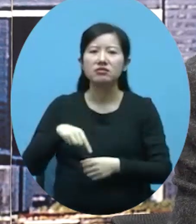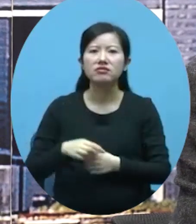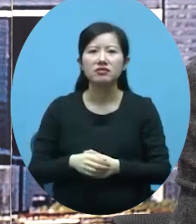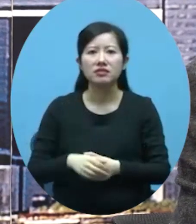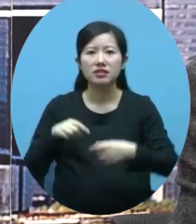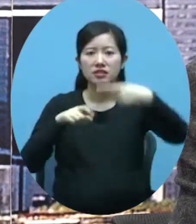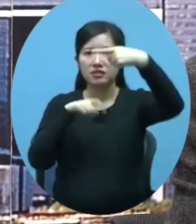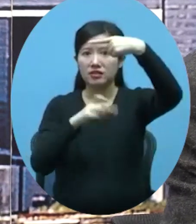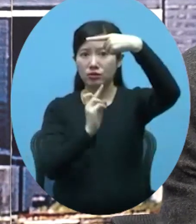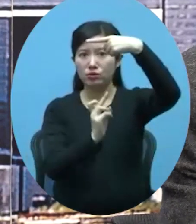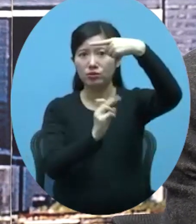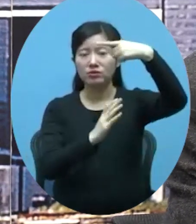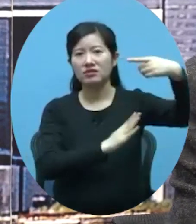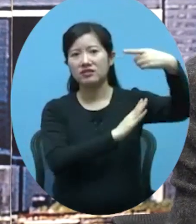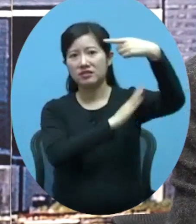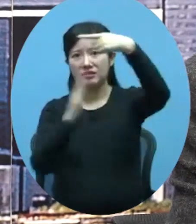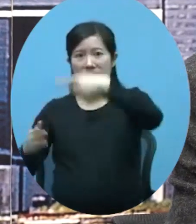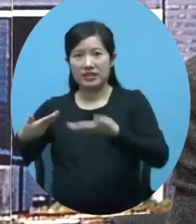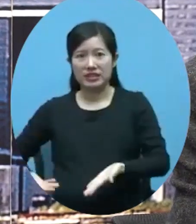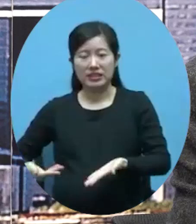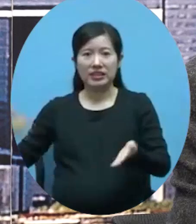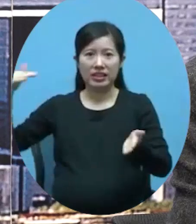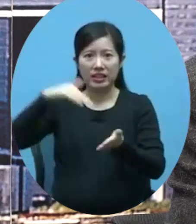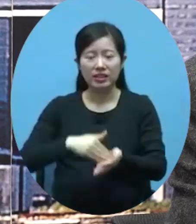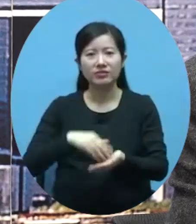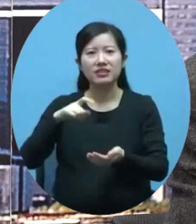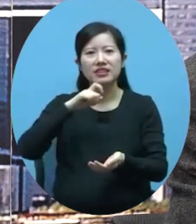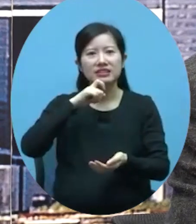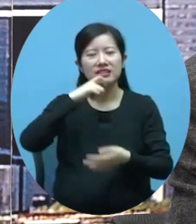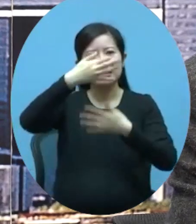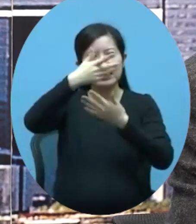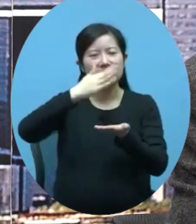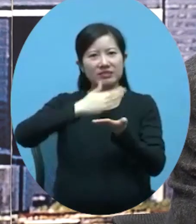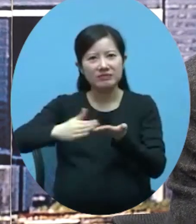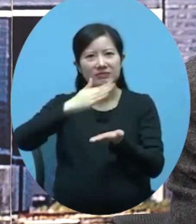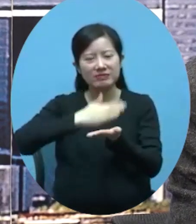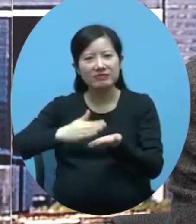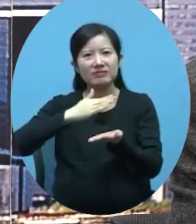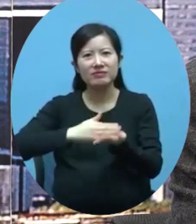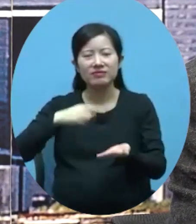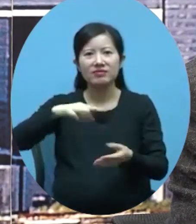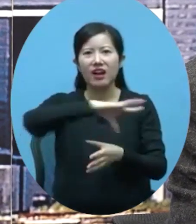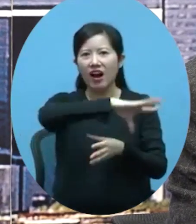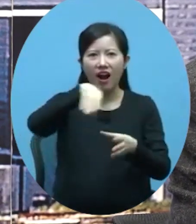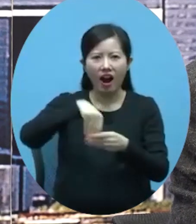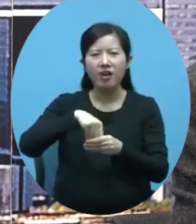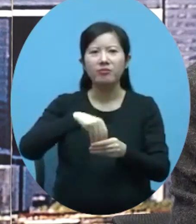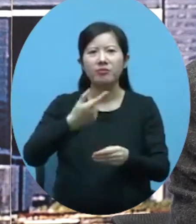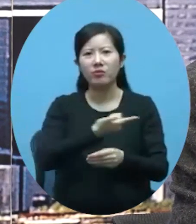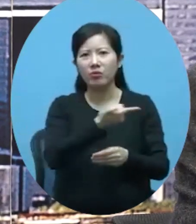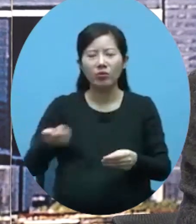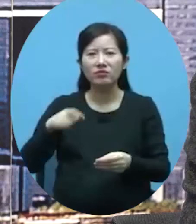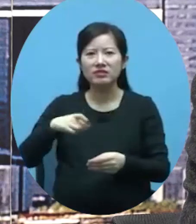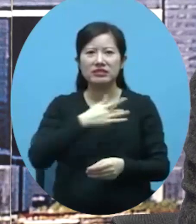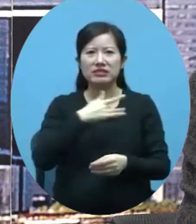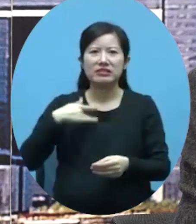在1月中到现在其实这个局都是分阶段将这个计划去覆盖更加多类别的